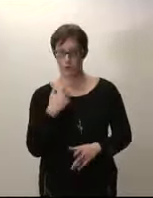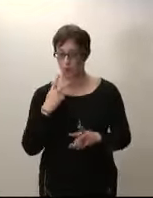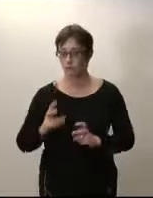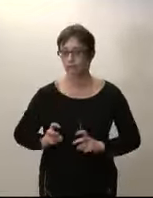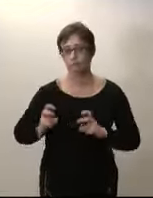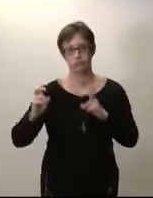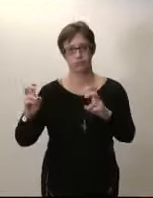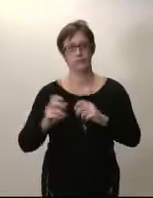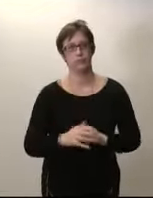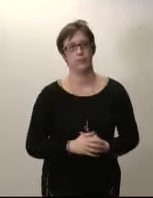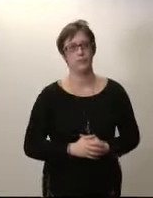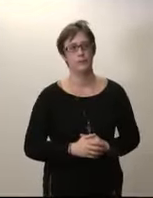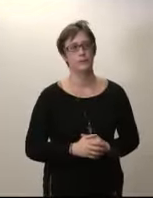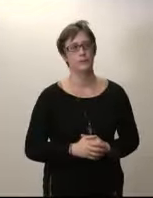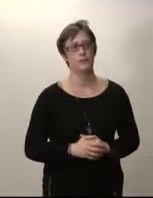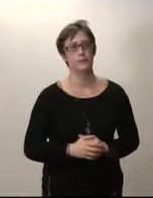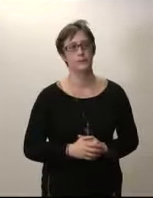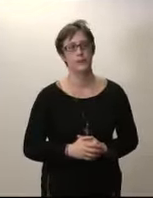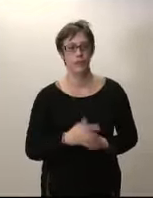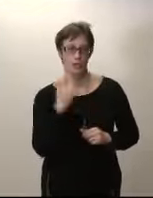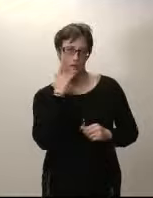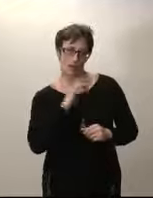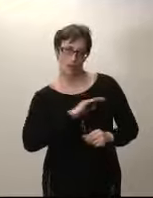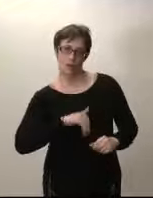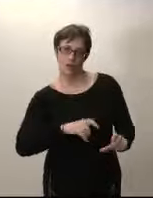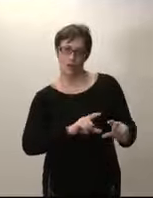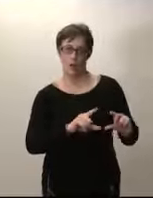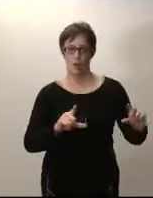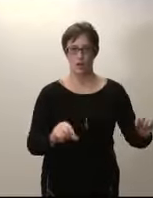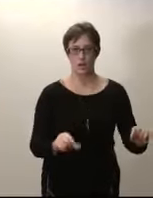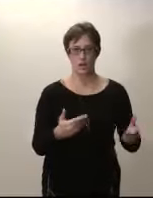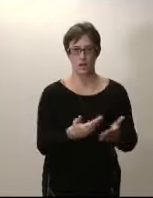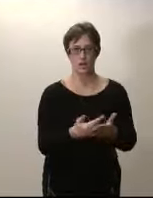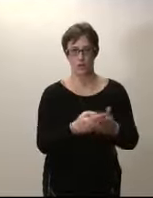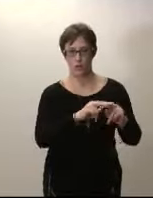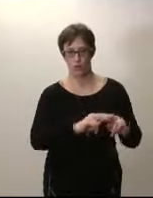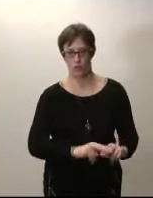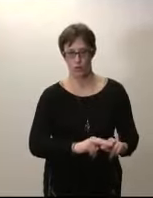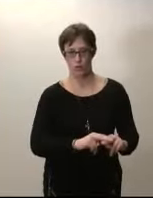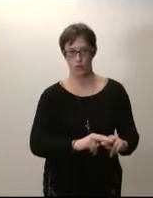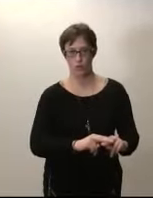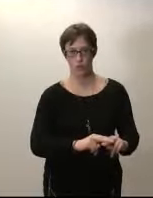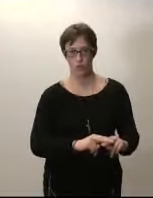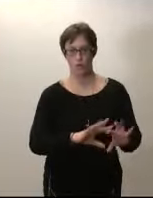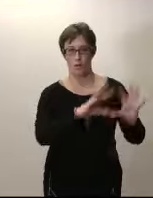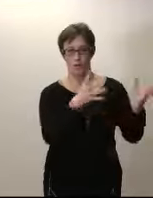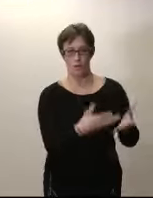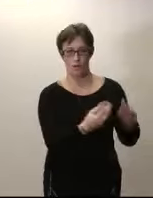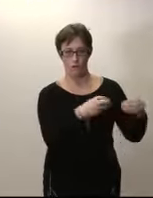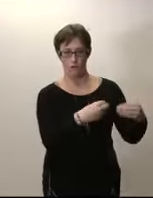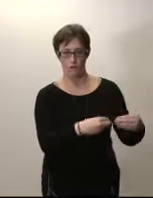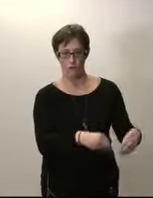amélioration. On a remis en dessous, sur la dernière ligne, le solde en déduisant les ventes qui avaient été